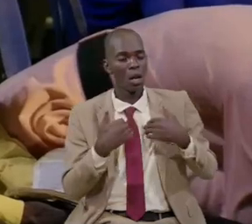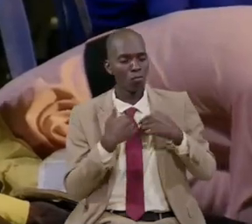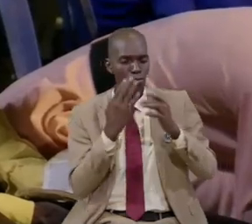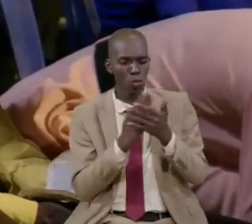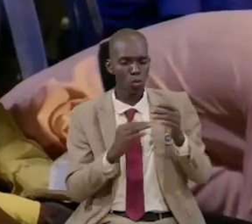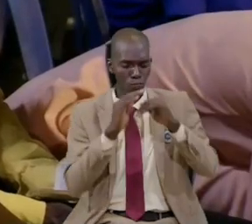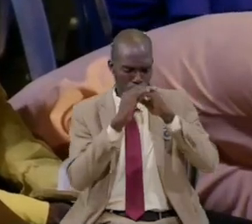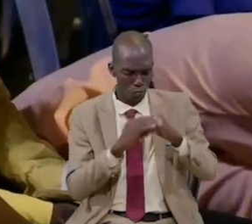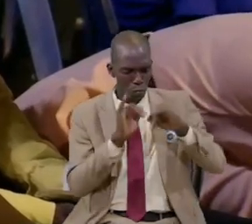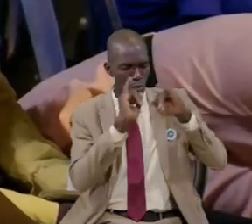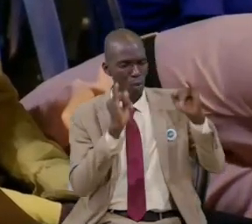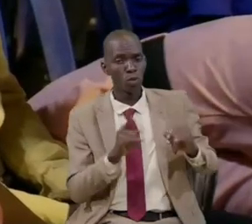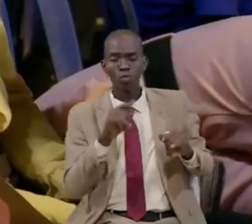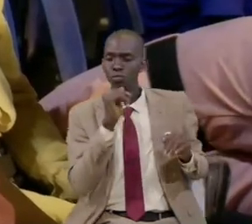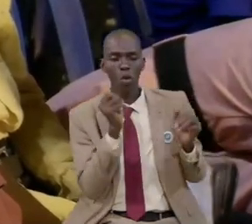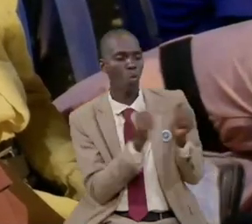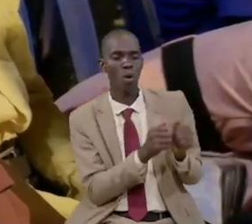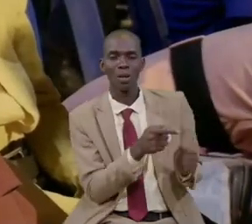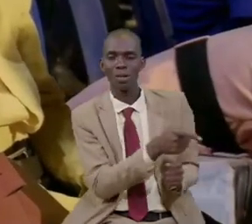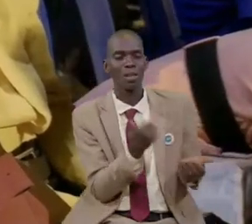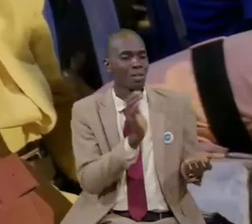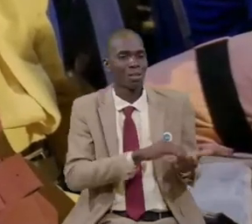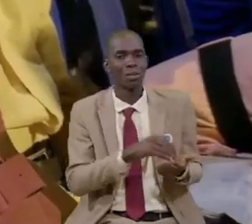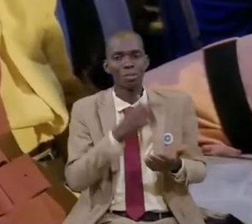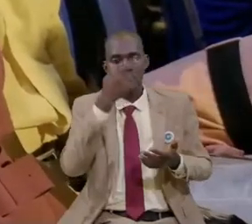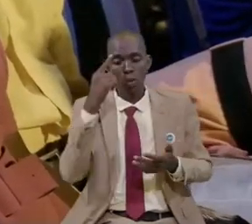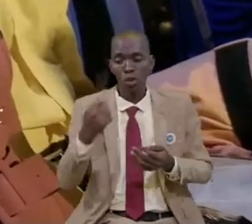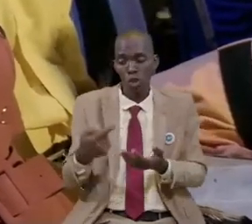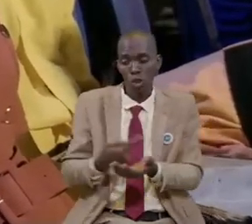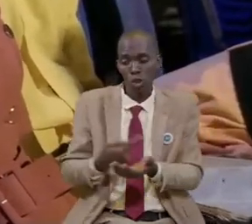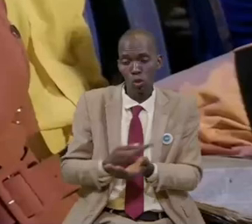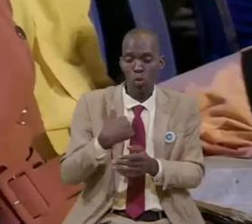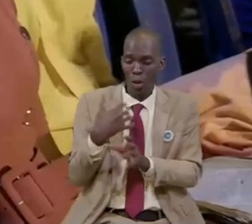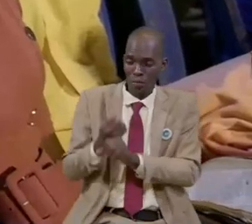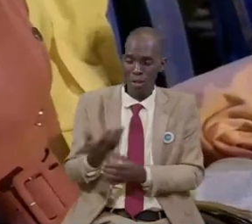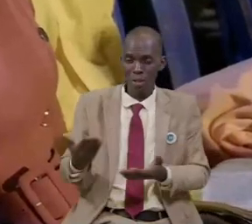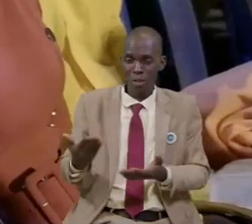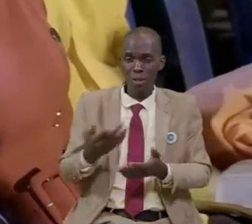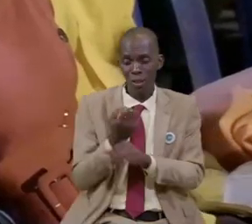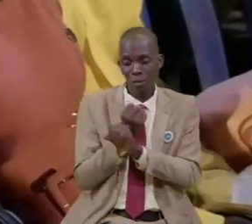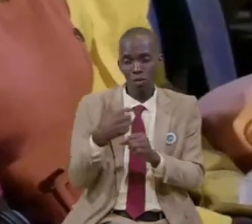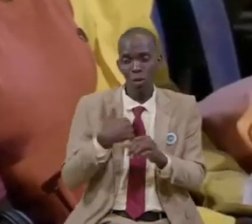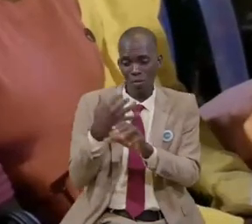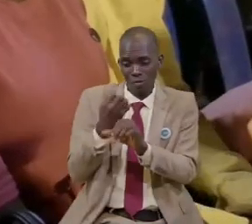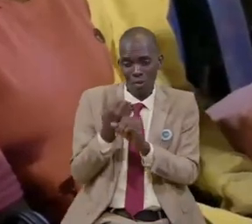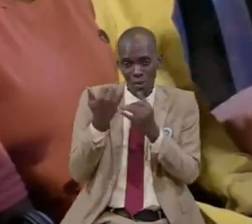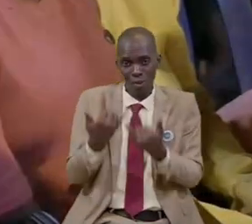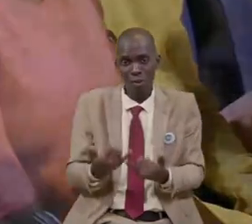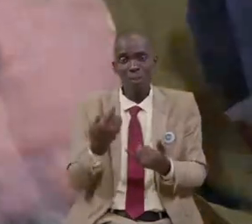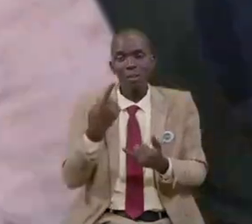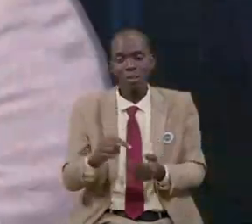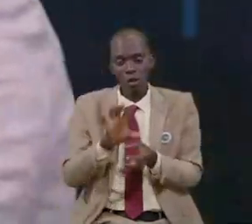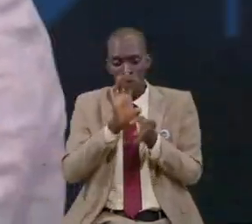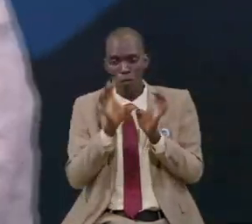que l'évangile que vous avez ici, le salut que vous avez ici, la conversion que vous avez ici, partout où vous